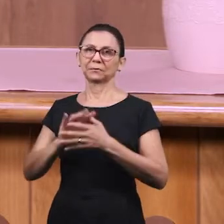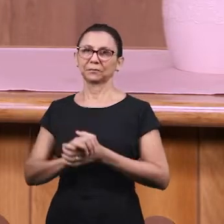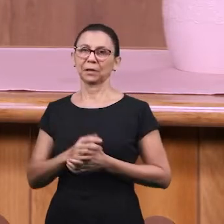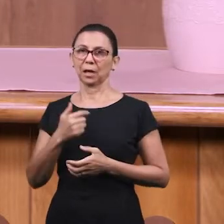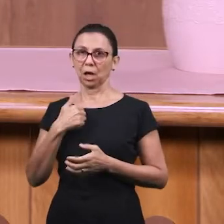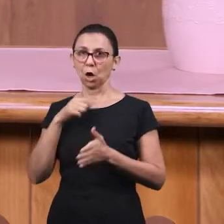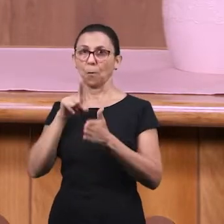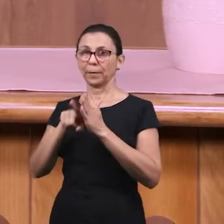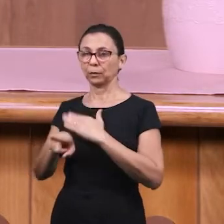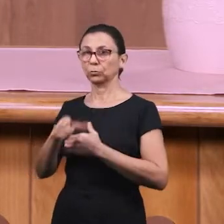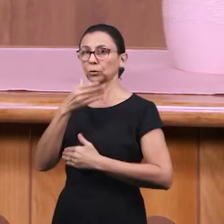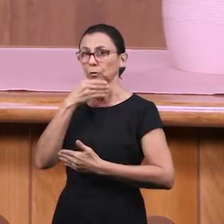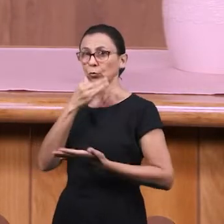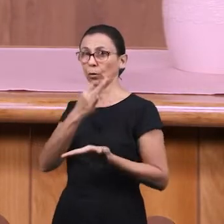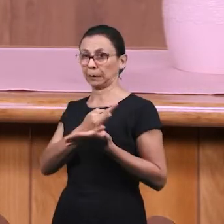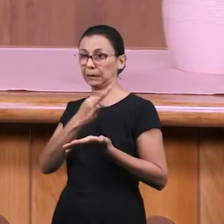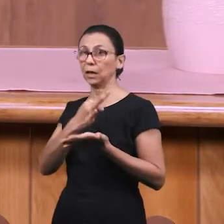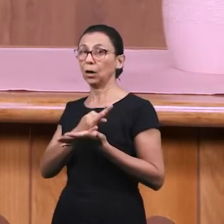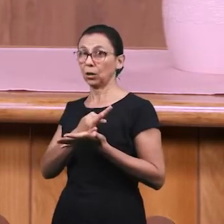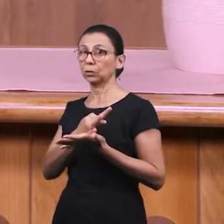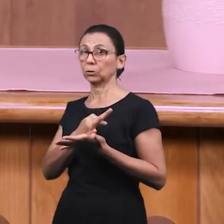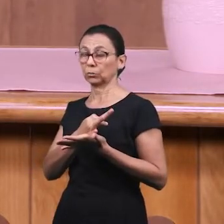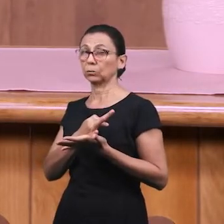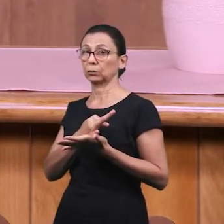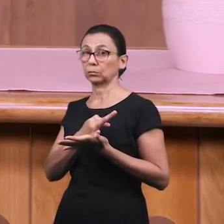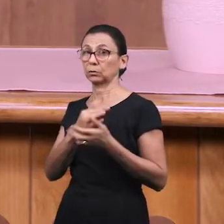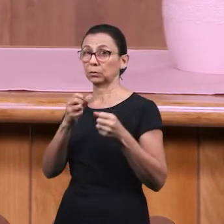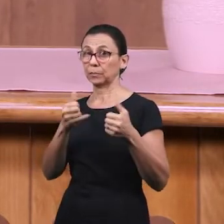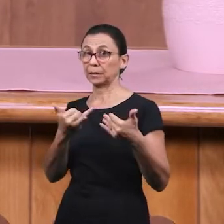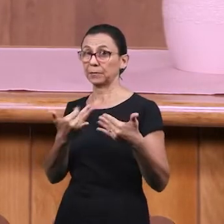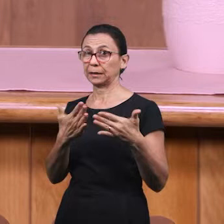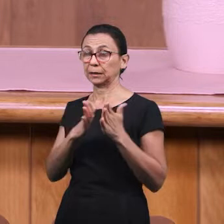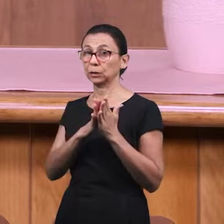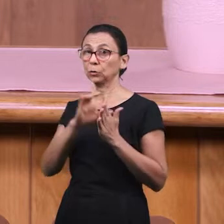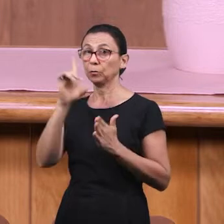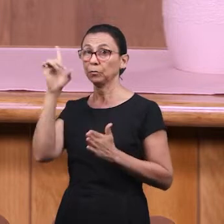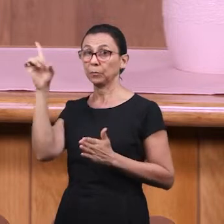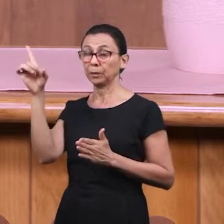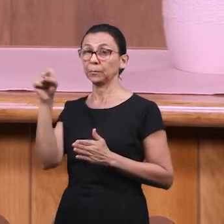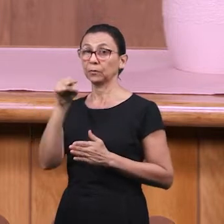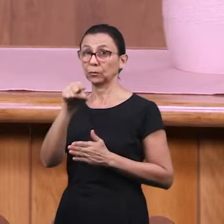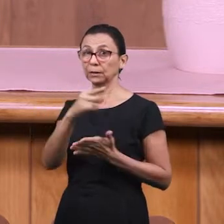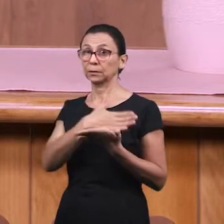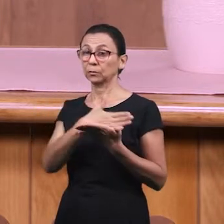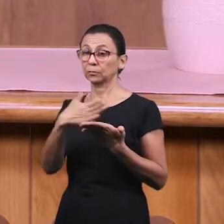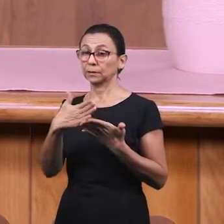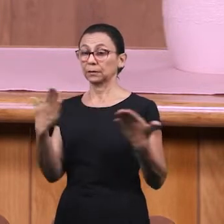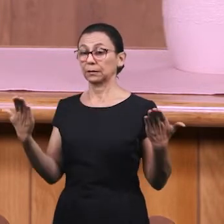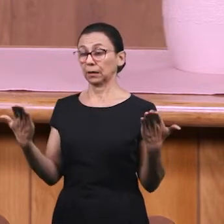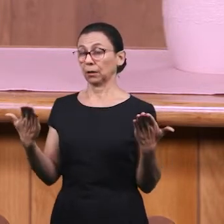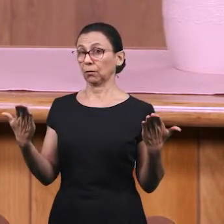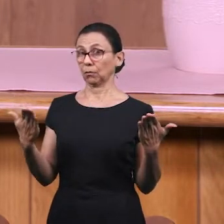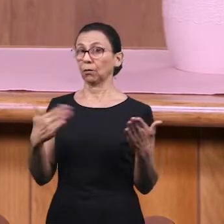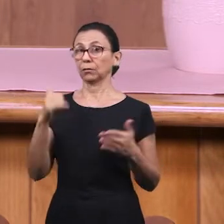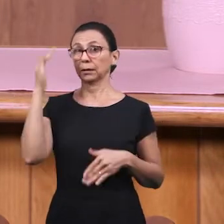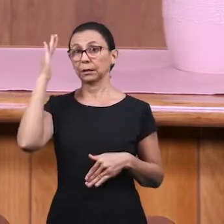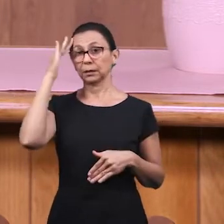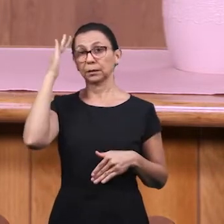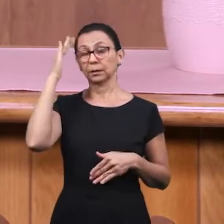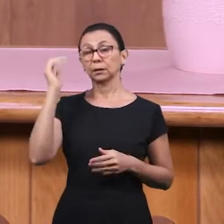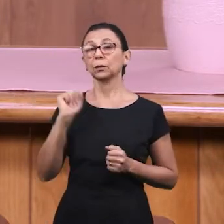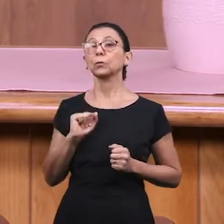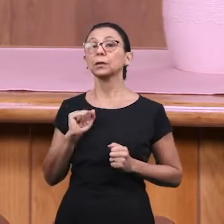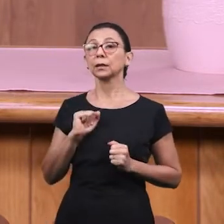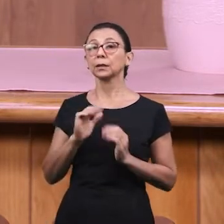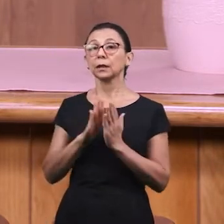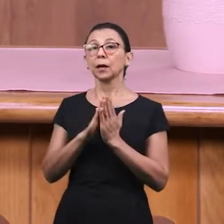того теолога. Мы говорим о Библии с вами. Поэтому вы новые, вам нужно понимать, что Библия